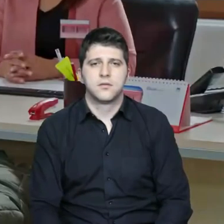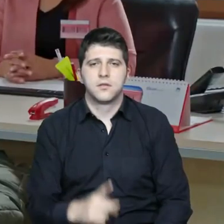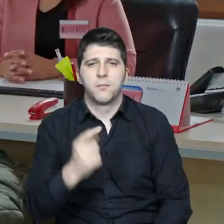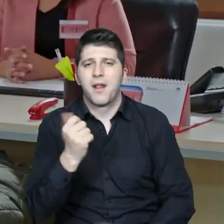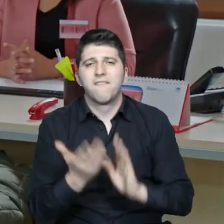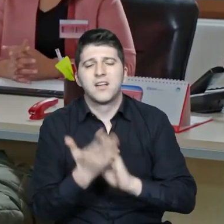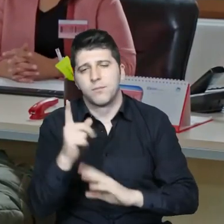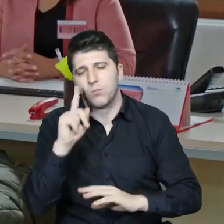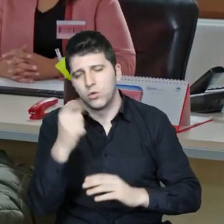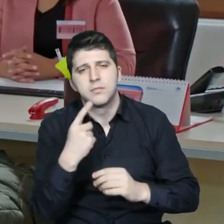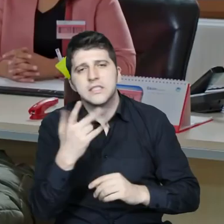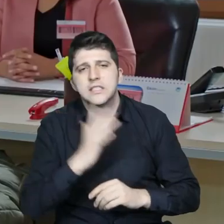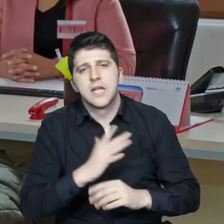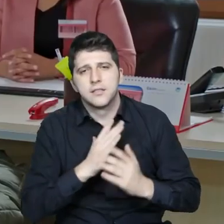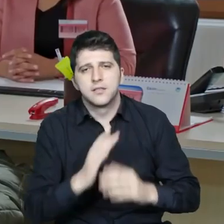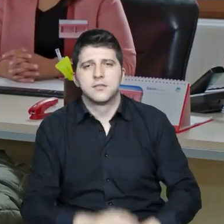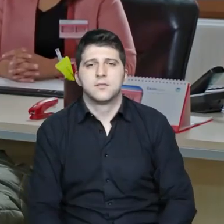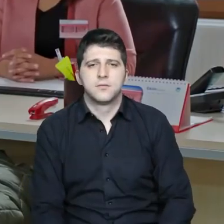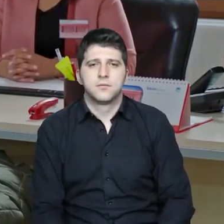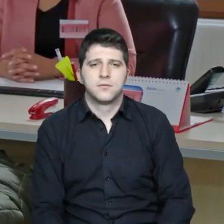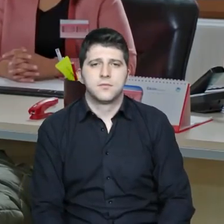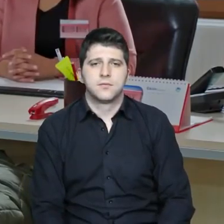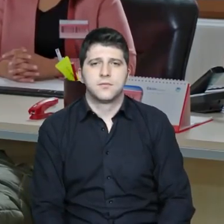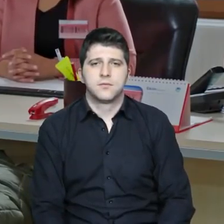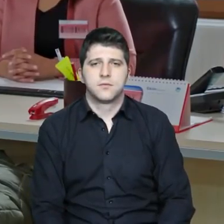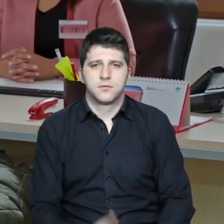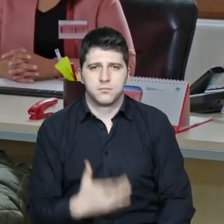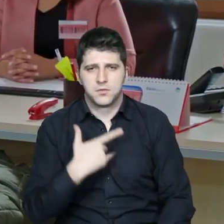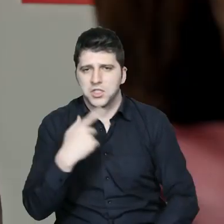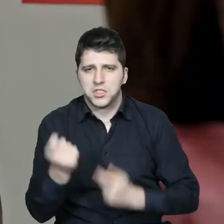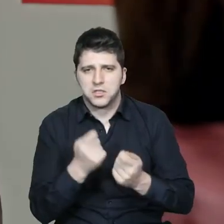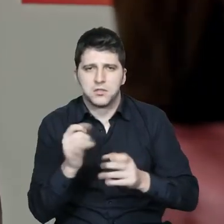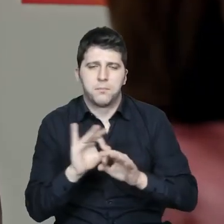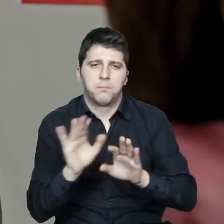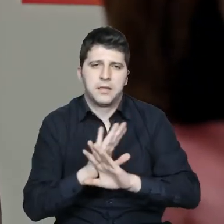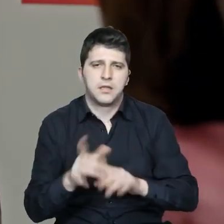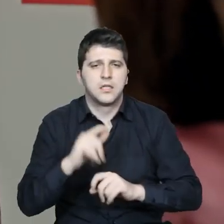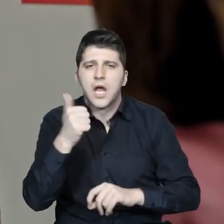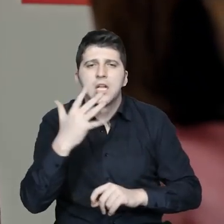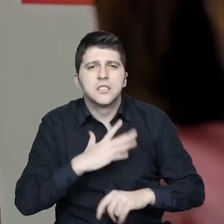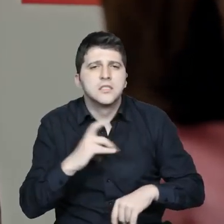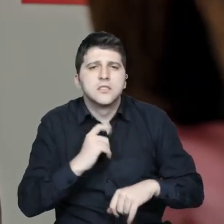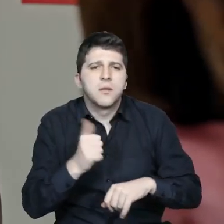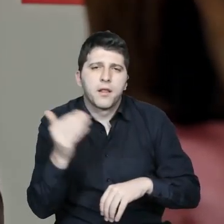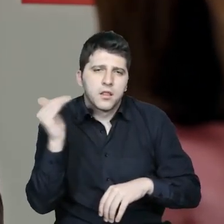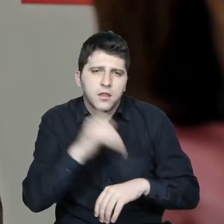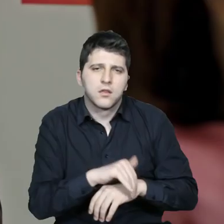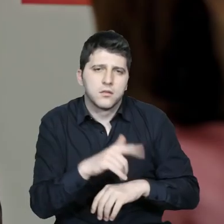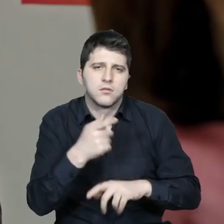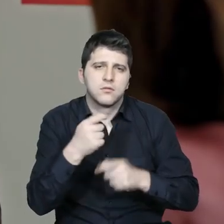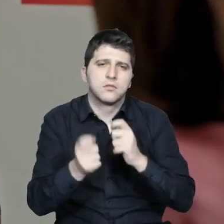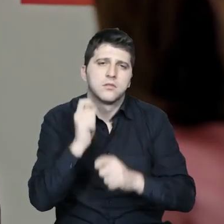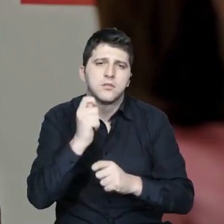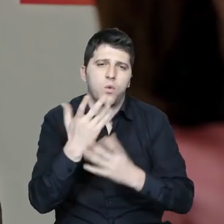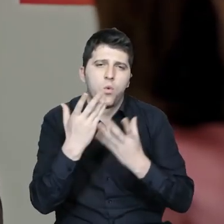şekilde. Tamam, siz nasıl isterseniz. Biz zaten işlemlerinizi tamamladık. Yarın dilediğiniz vakitte gelip paranızı